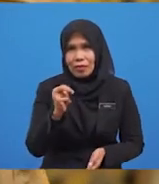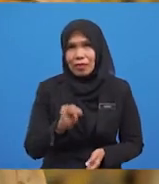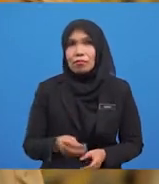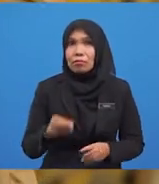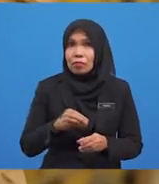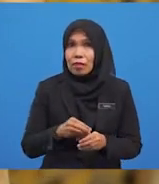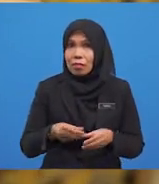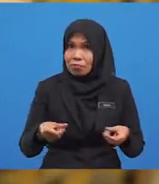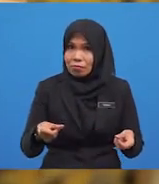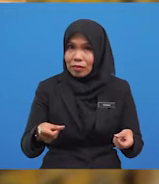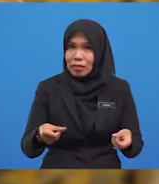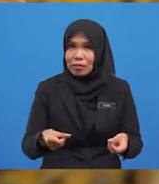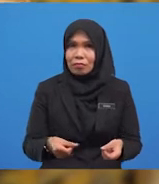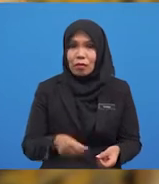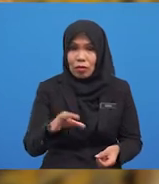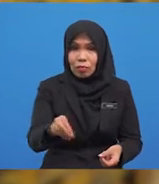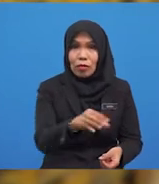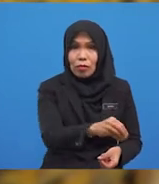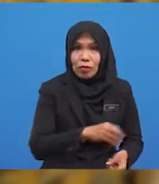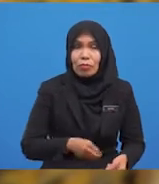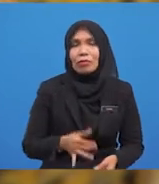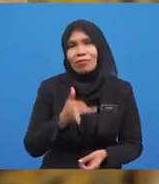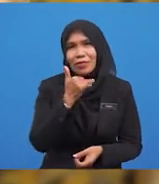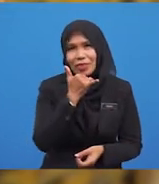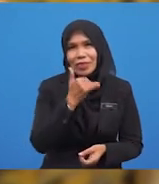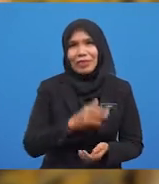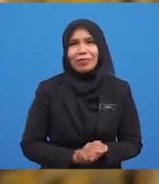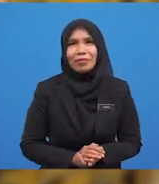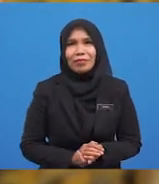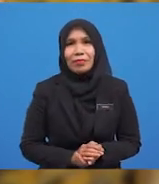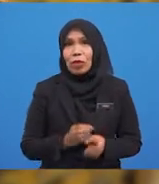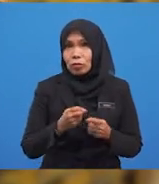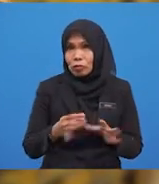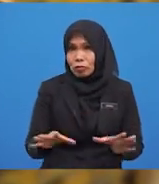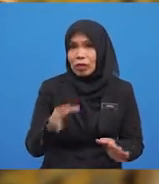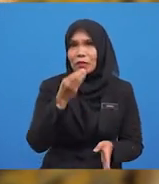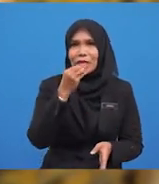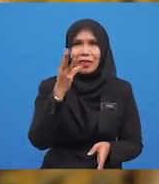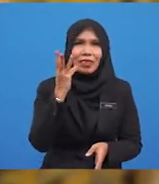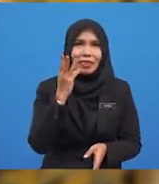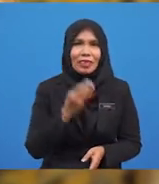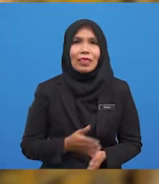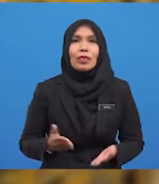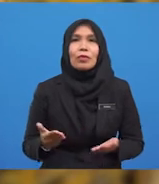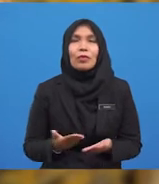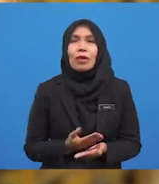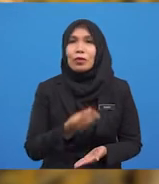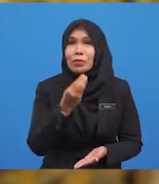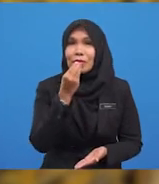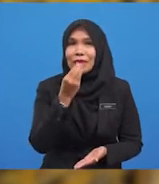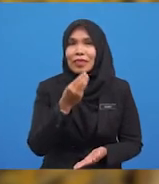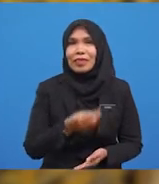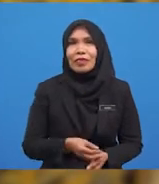pinggan. Betul tu. Usai makan nasi, baru makan manisan